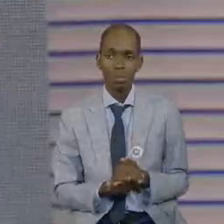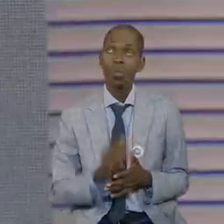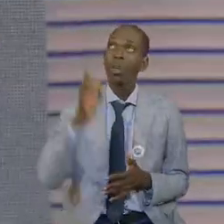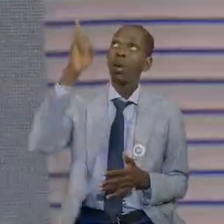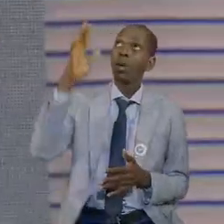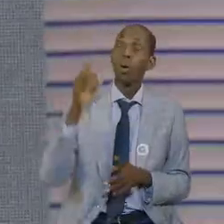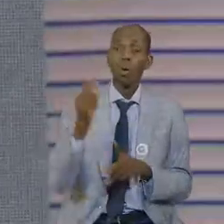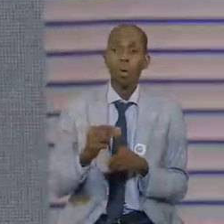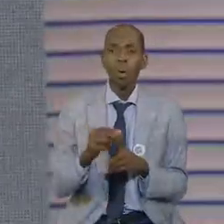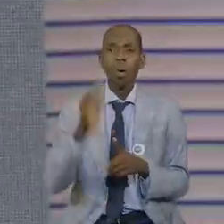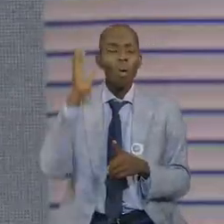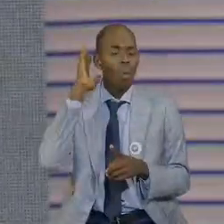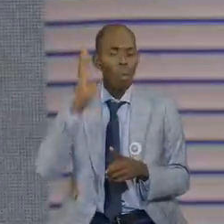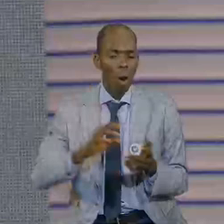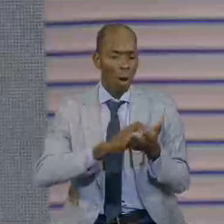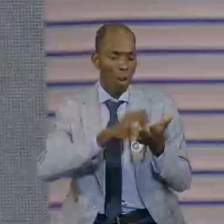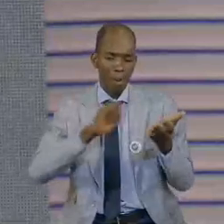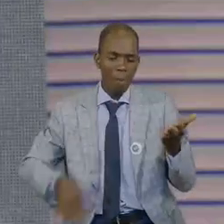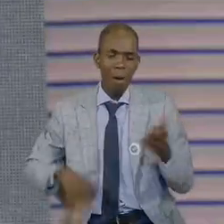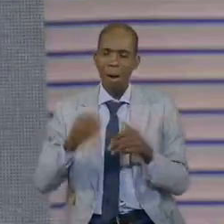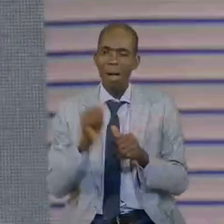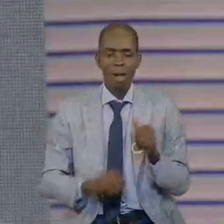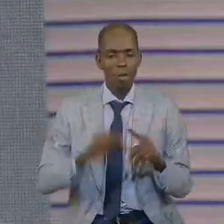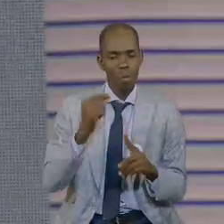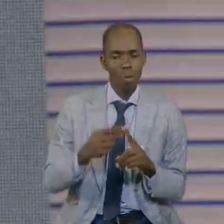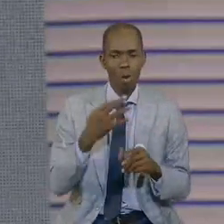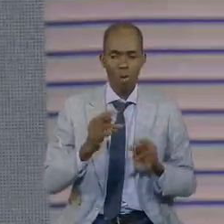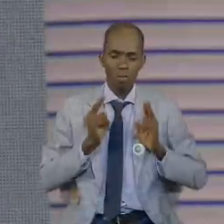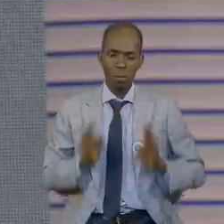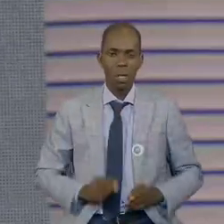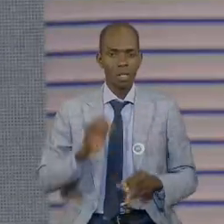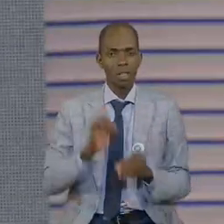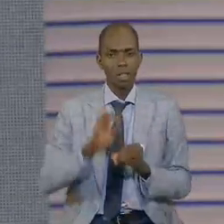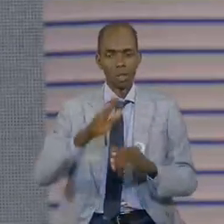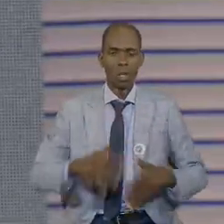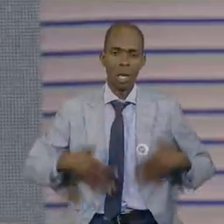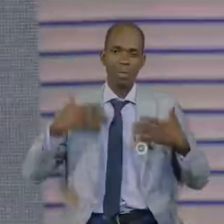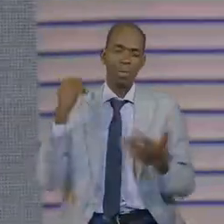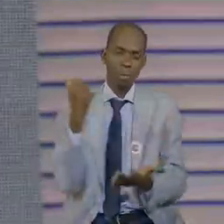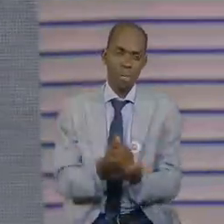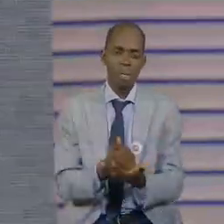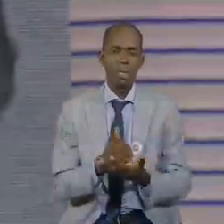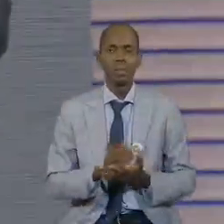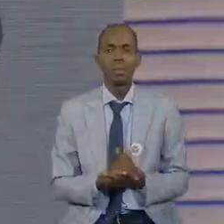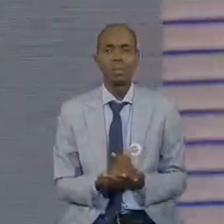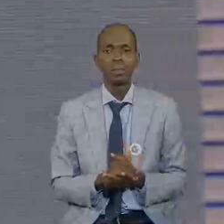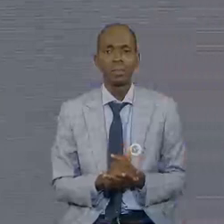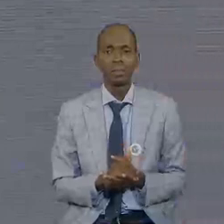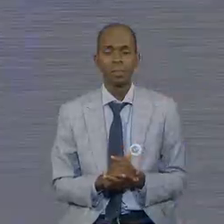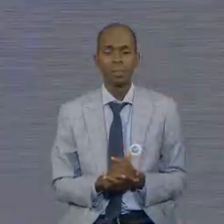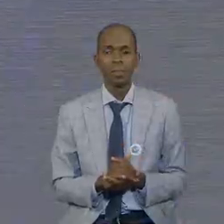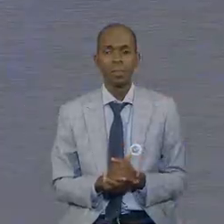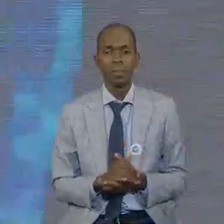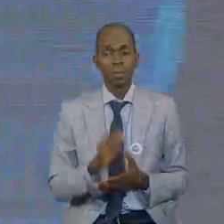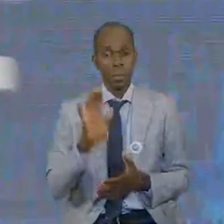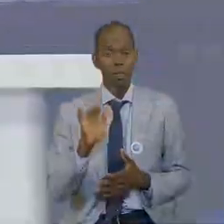will displace every word of man in your life. La parole de Dieu va déplacer toute parole de l'homme de ton cœur. There